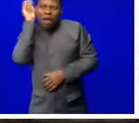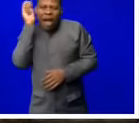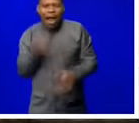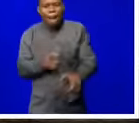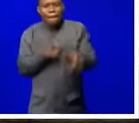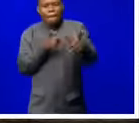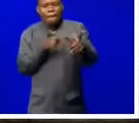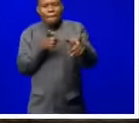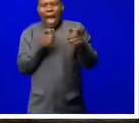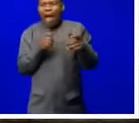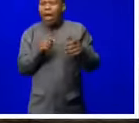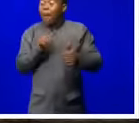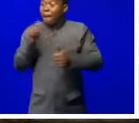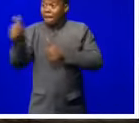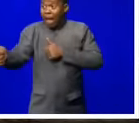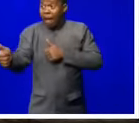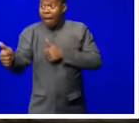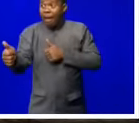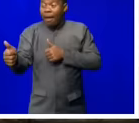yagijima ngegijimeni kwakhe